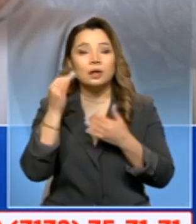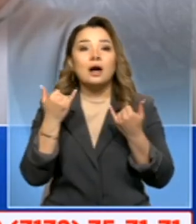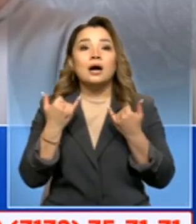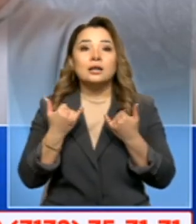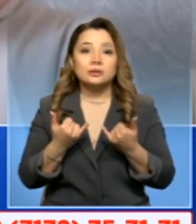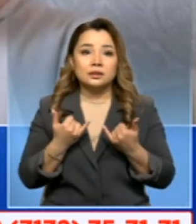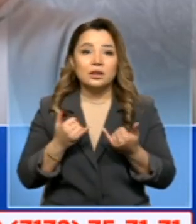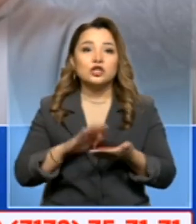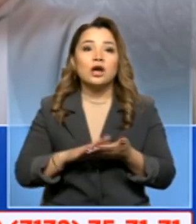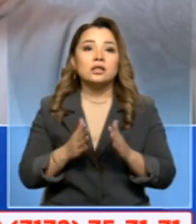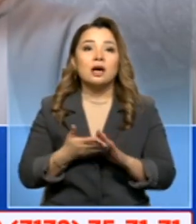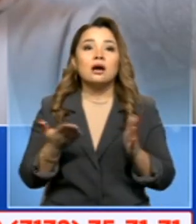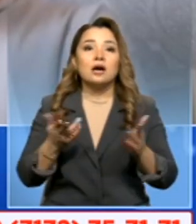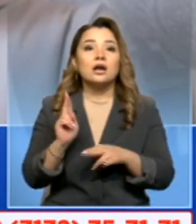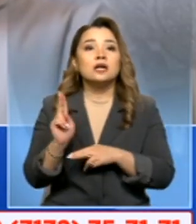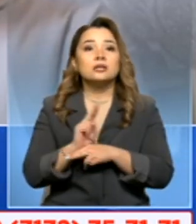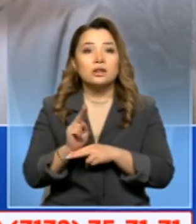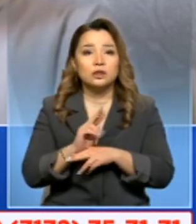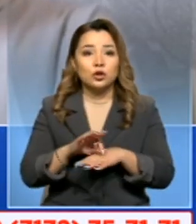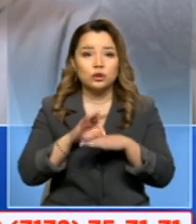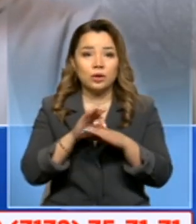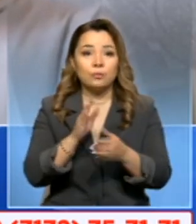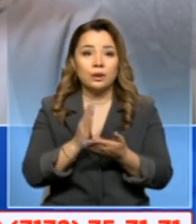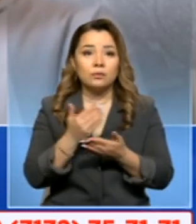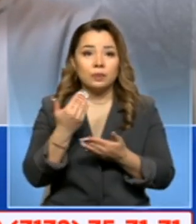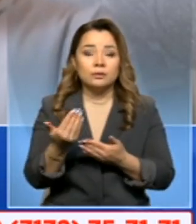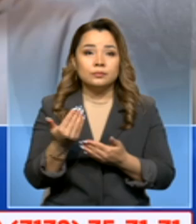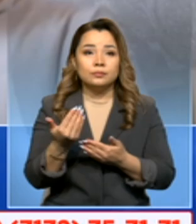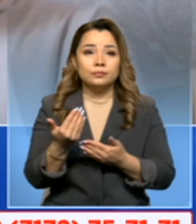Қазір қалай жағдайыңыз? Емделіп жатсыз ба?